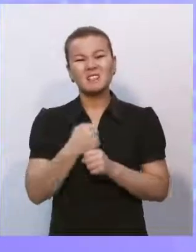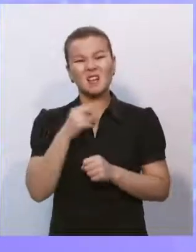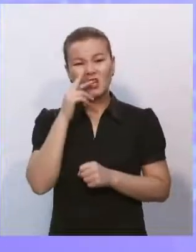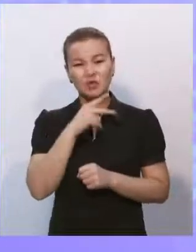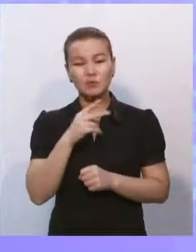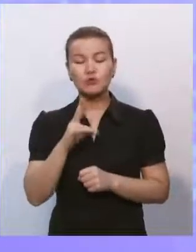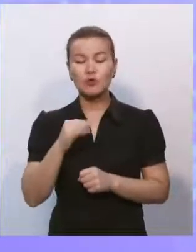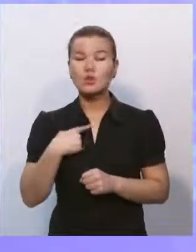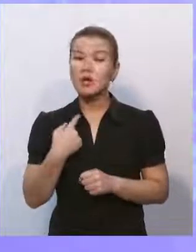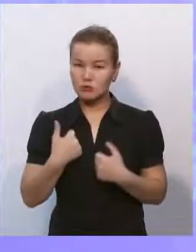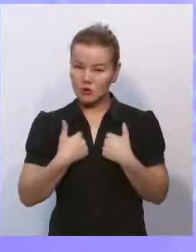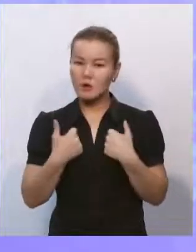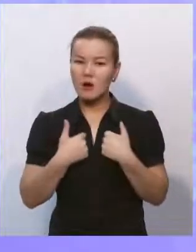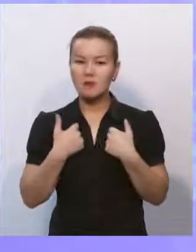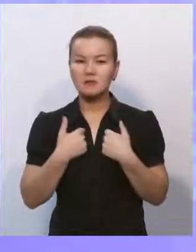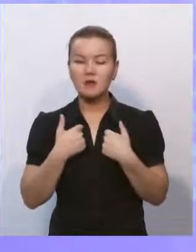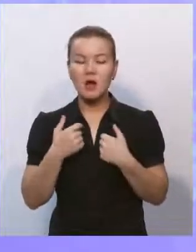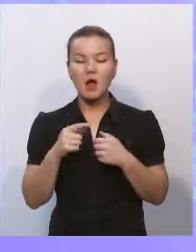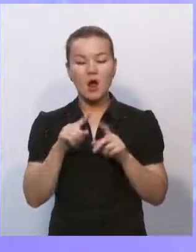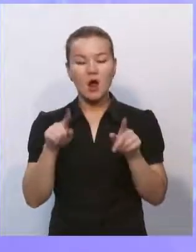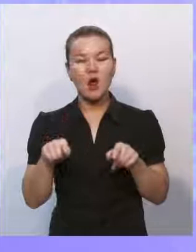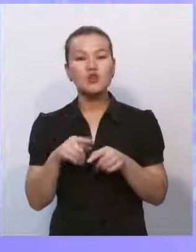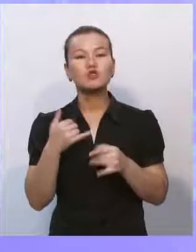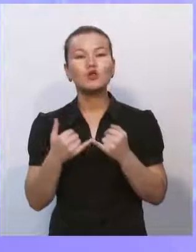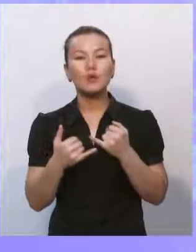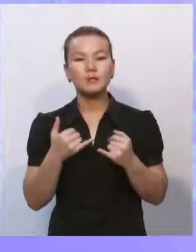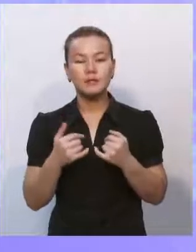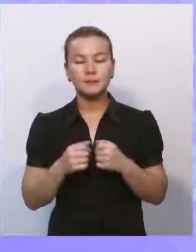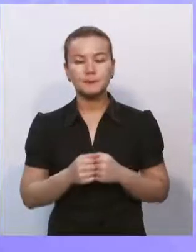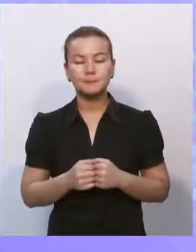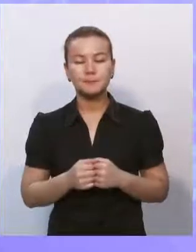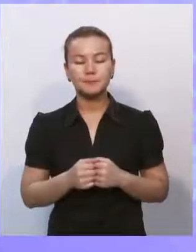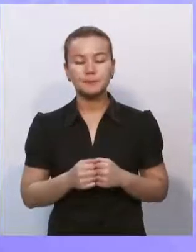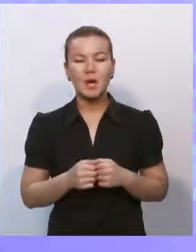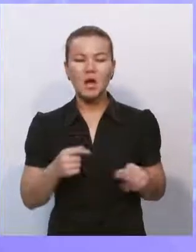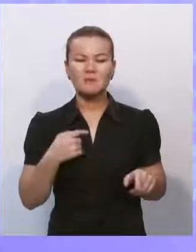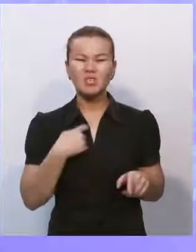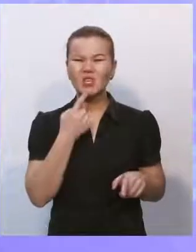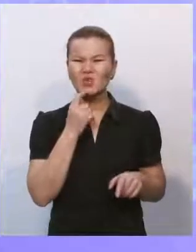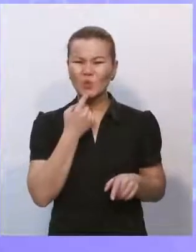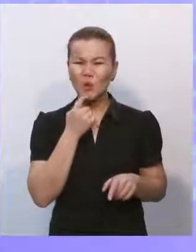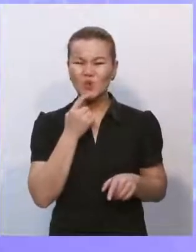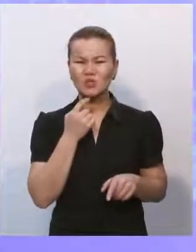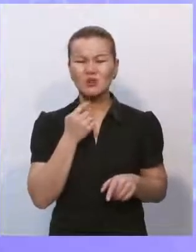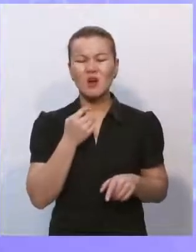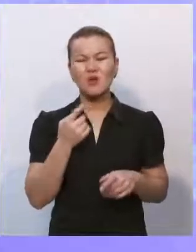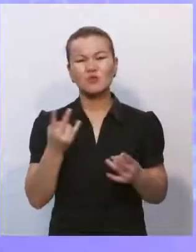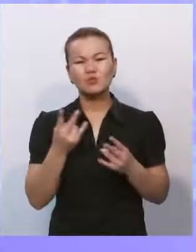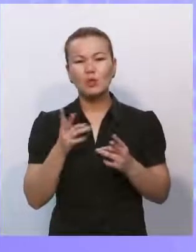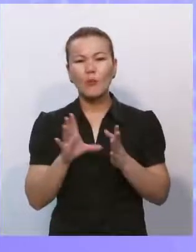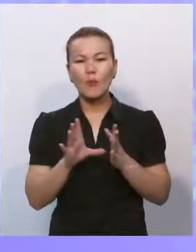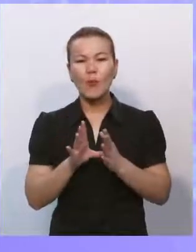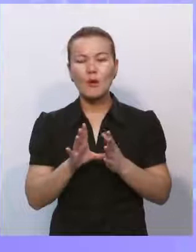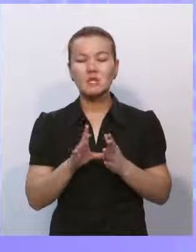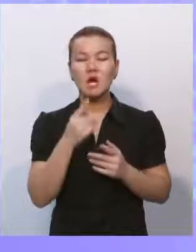но я старался желтый квадратик мне сложно нужна помощь